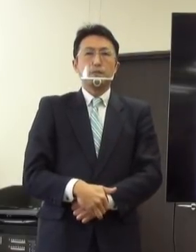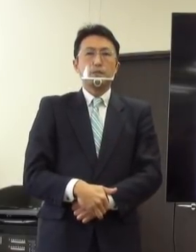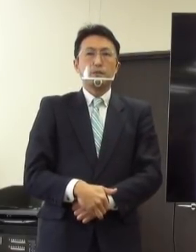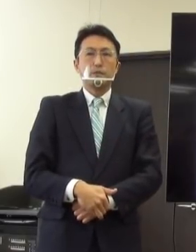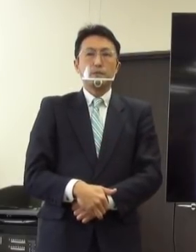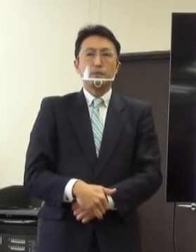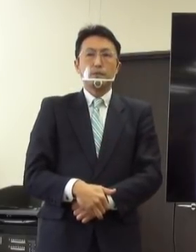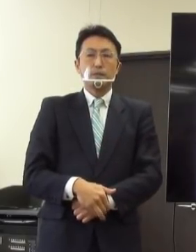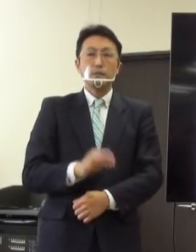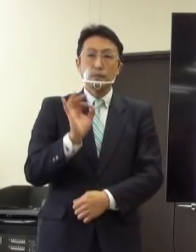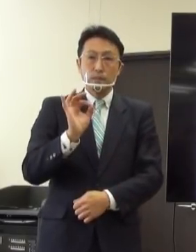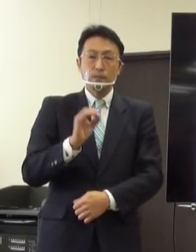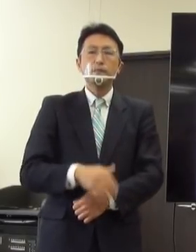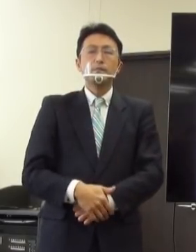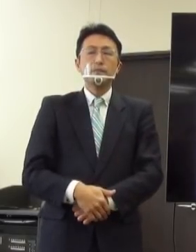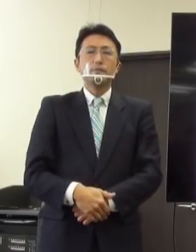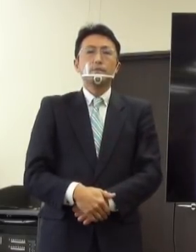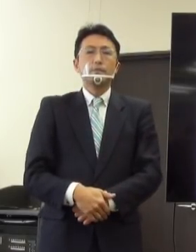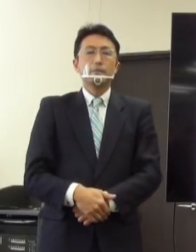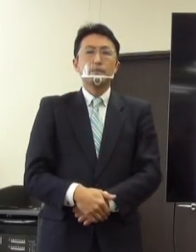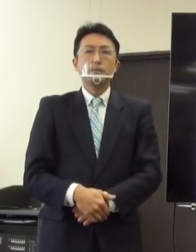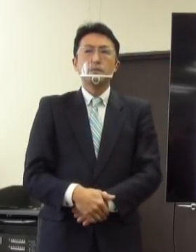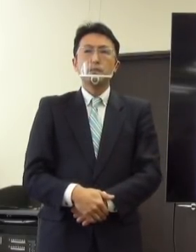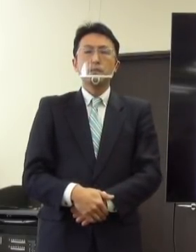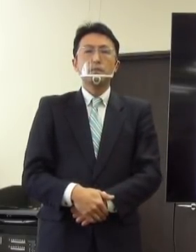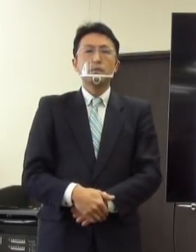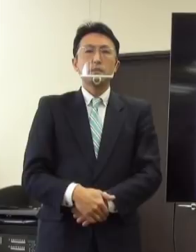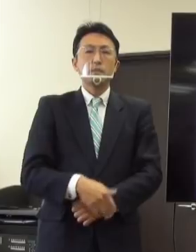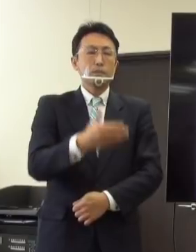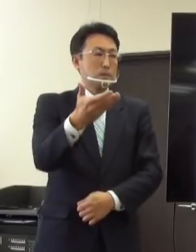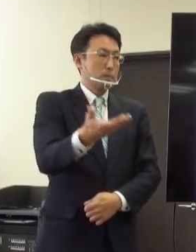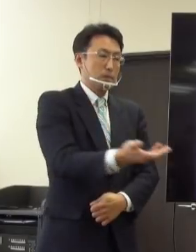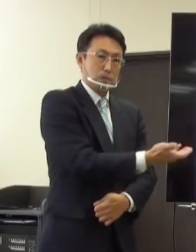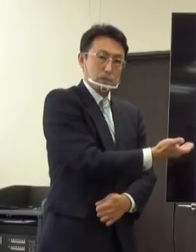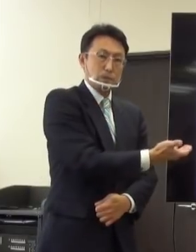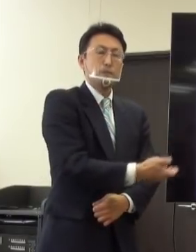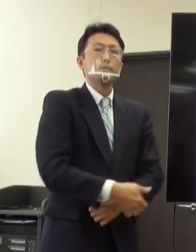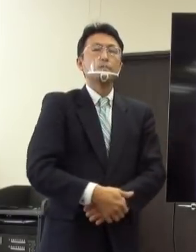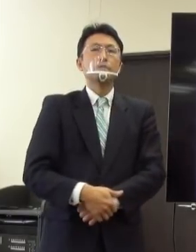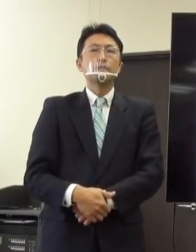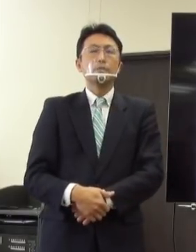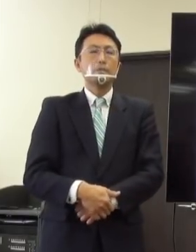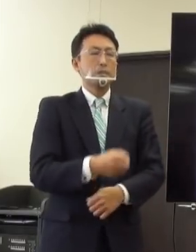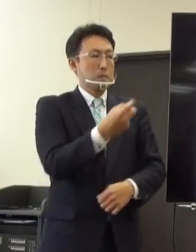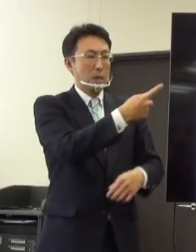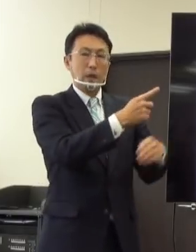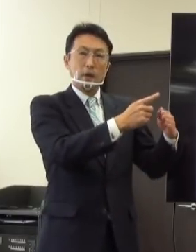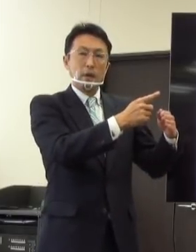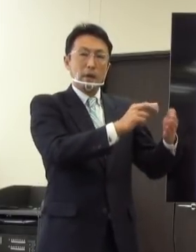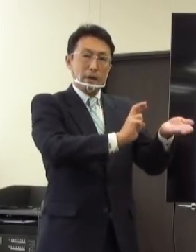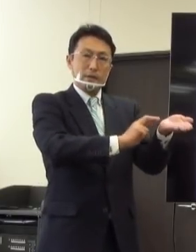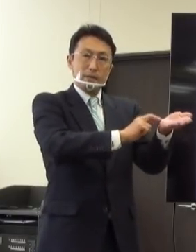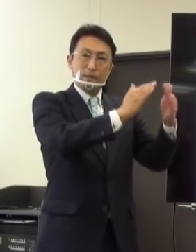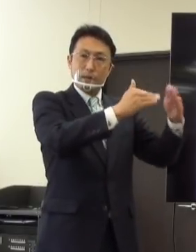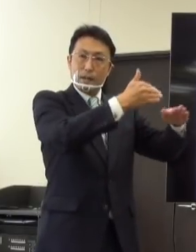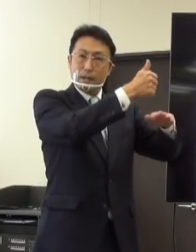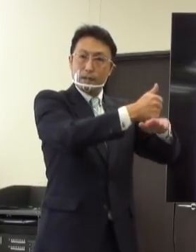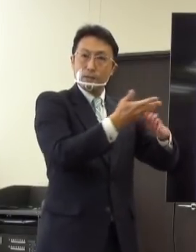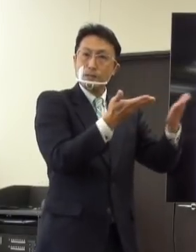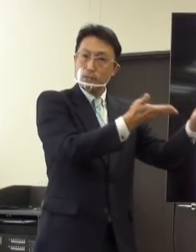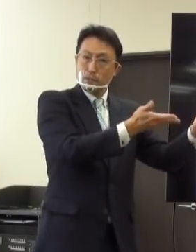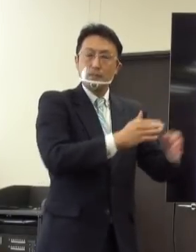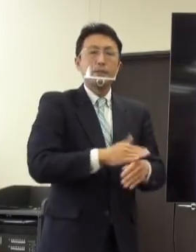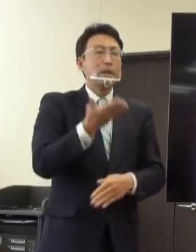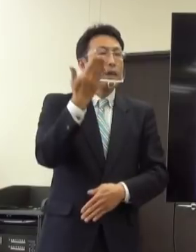よろしいですか。はい、では河北さんお願いします。 河北新報の神田と申します。岡野会長にお伺いしたいんですが、先ほど日